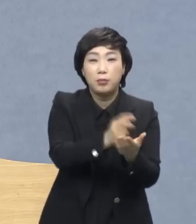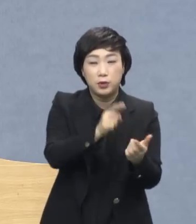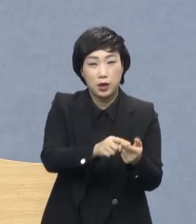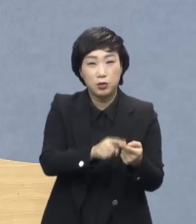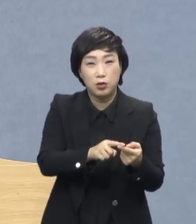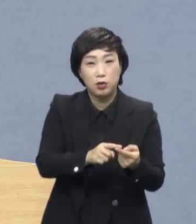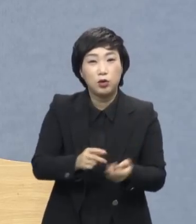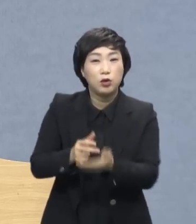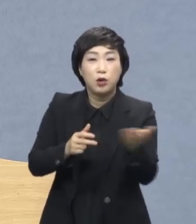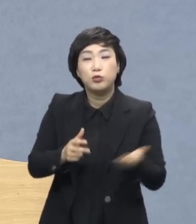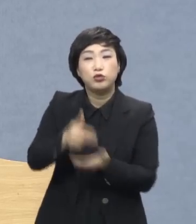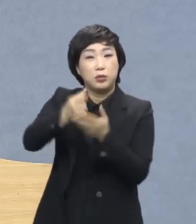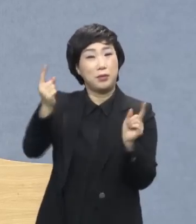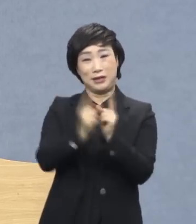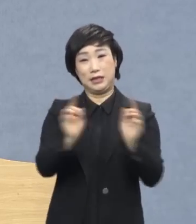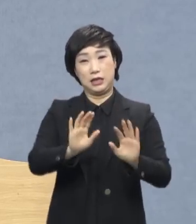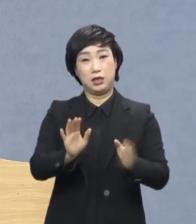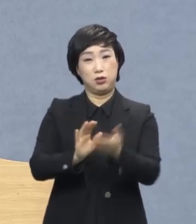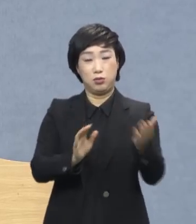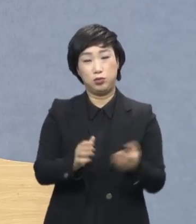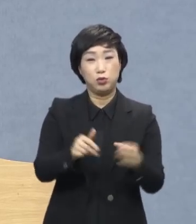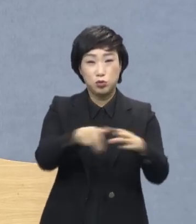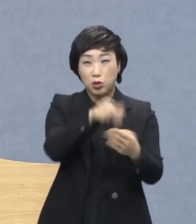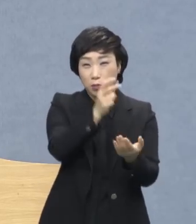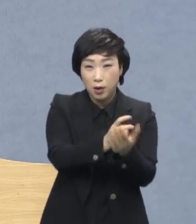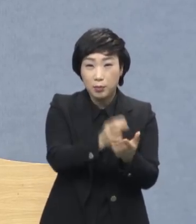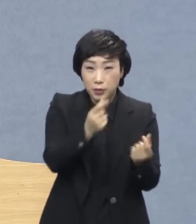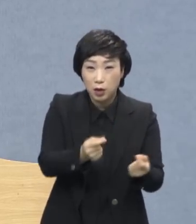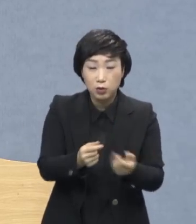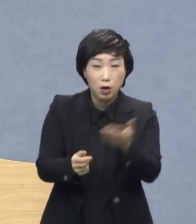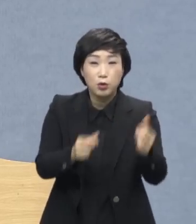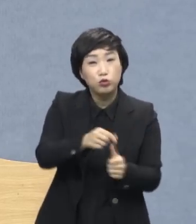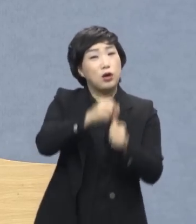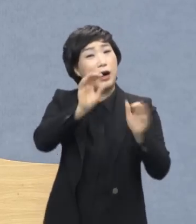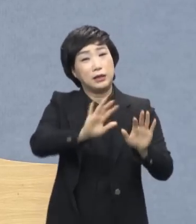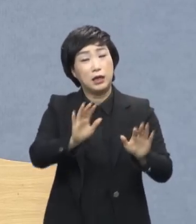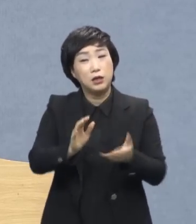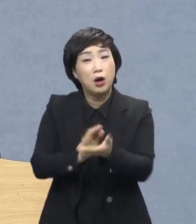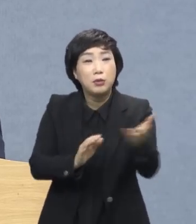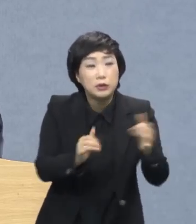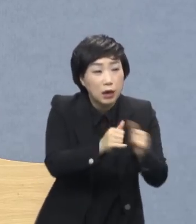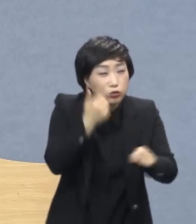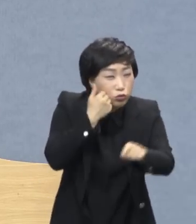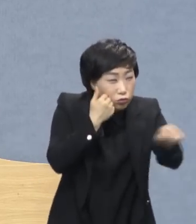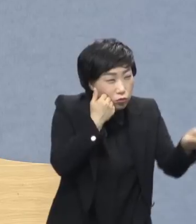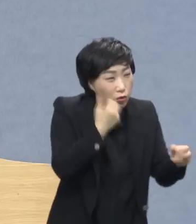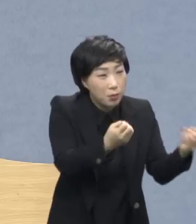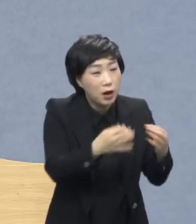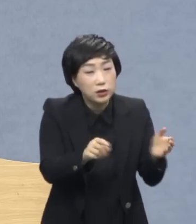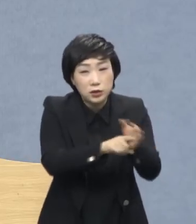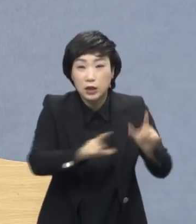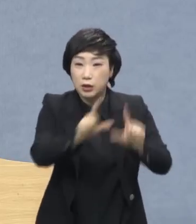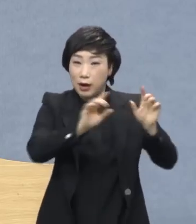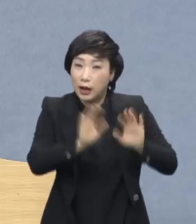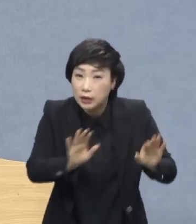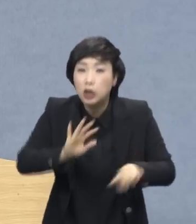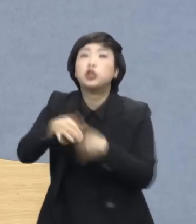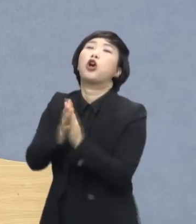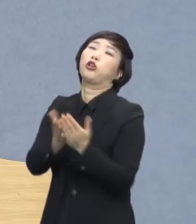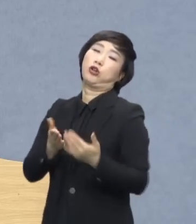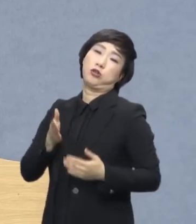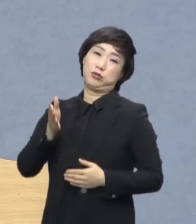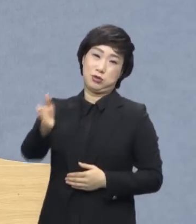아니오. 교리적인 구원이 아니오. 사람들이 말하는 방법대로 신앙생활하는 거 아니오.